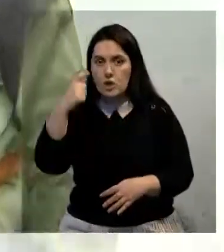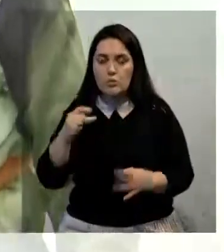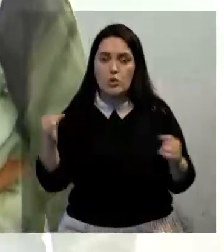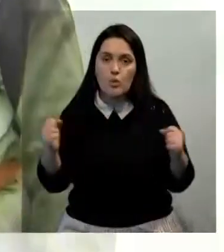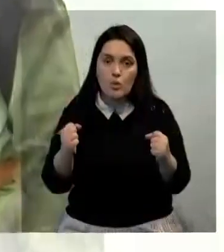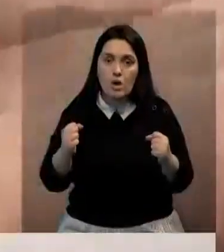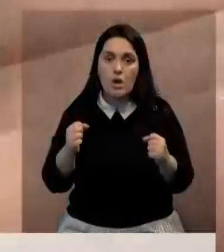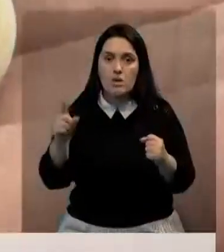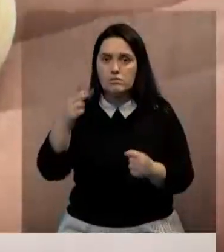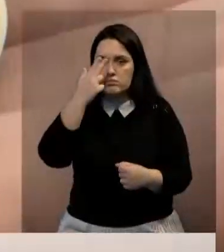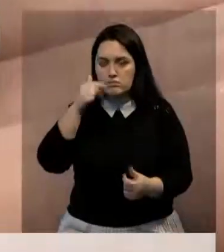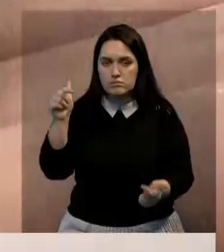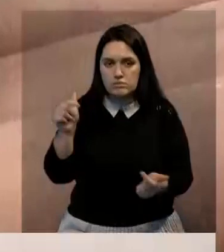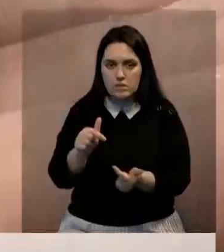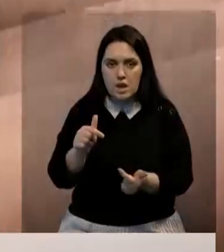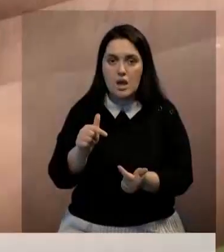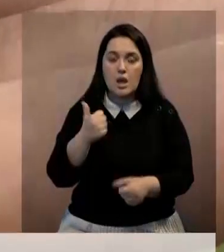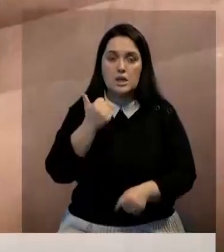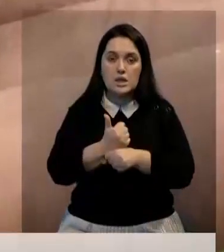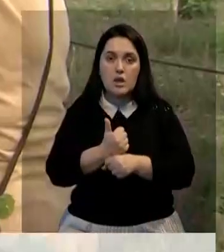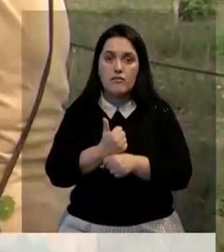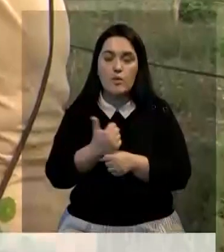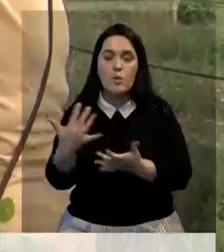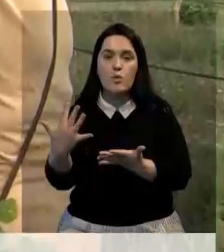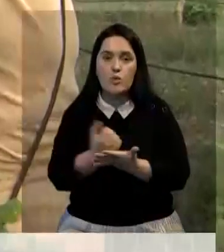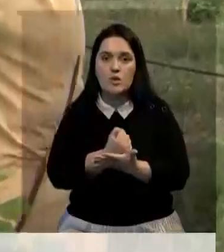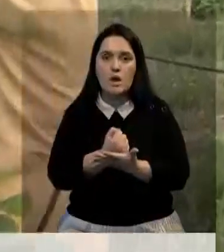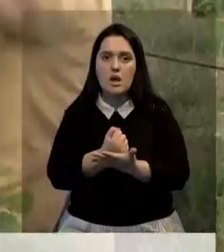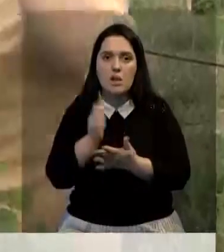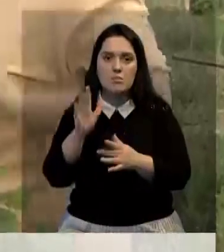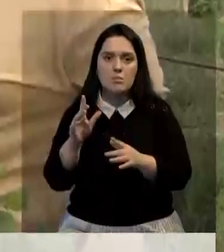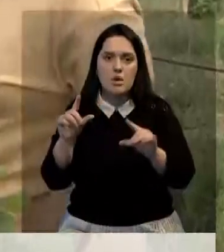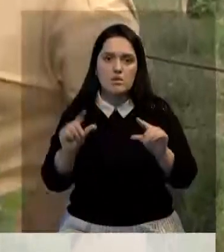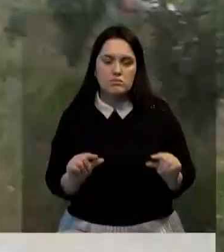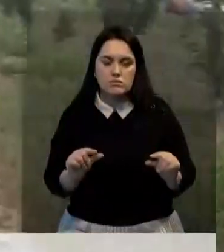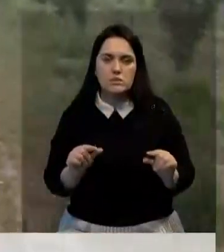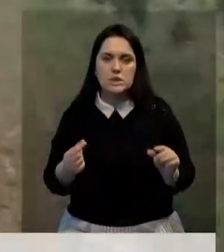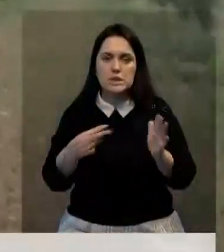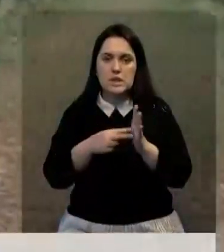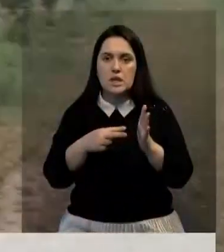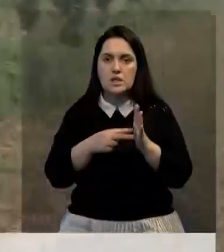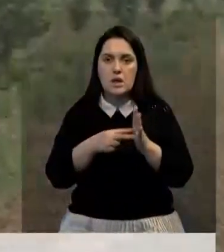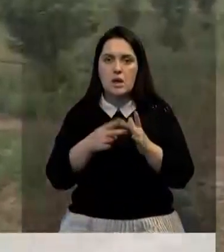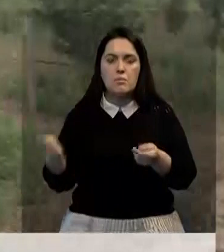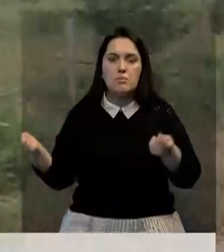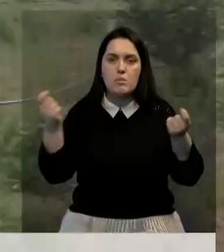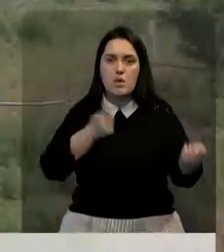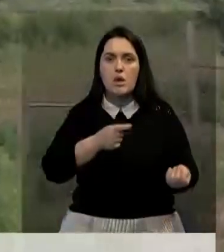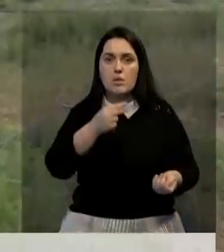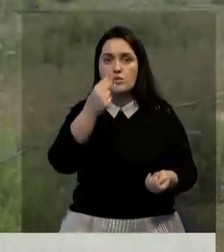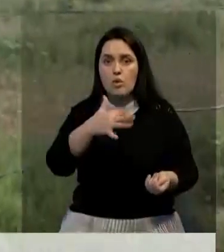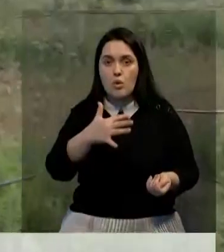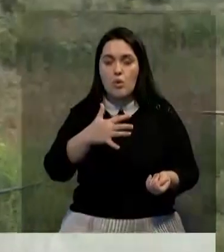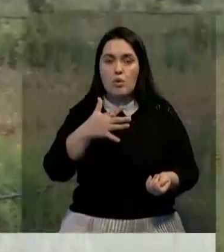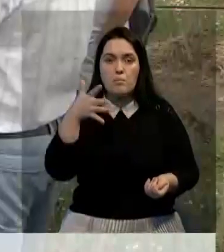и холод но Маншук адаптировала его а главное теперь удастся сбить цены на казахстанском рынке как и любой привозной продукт он стоит дорого